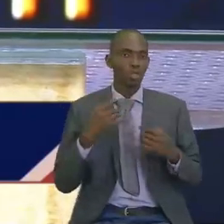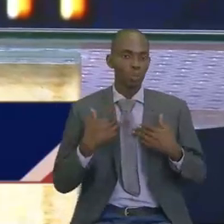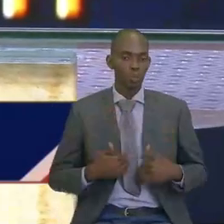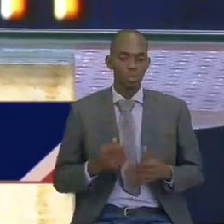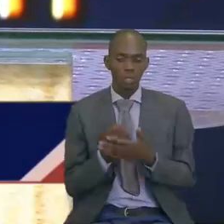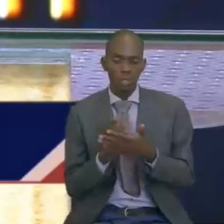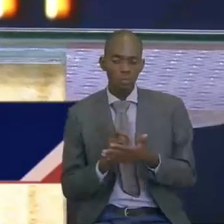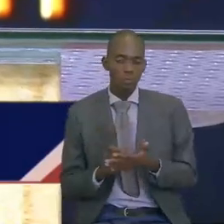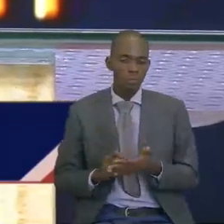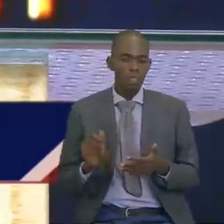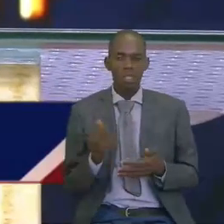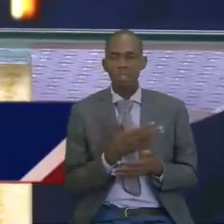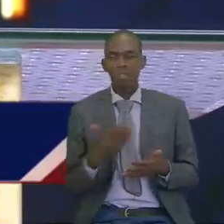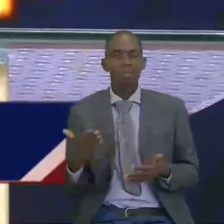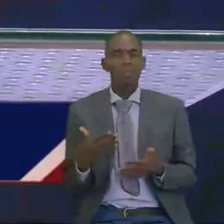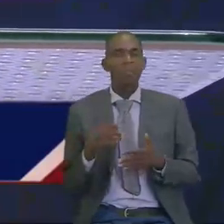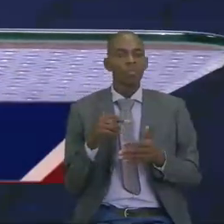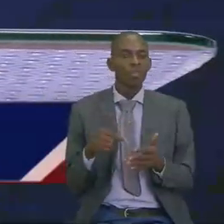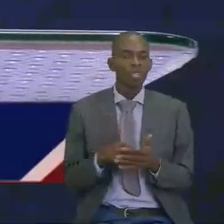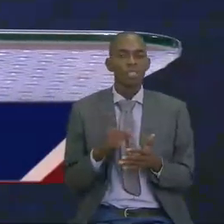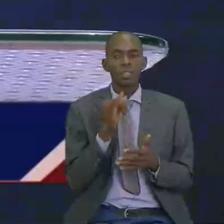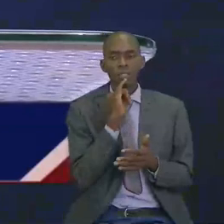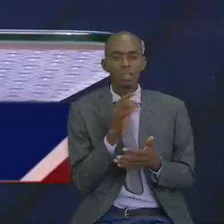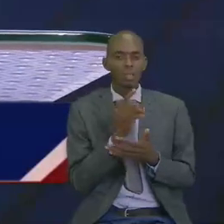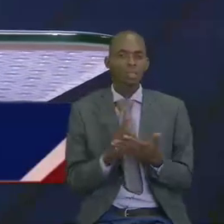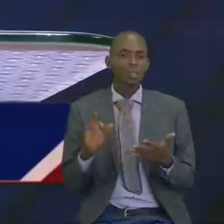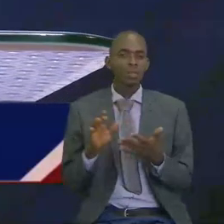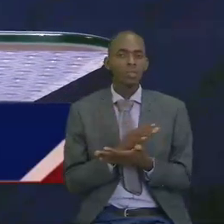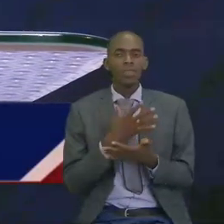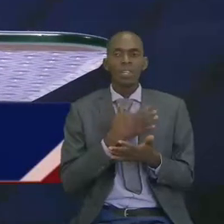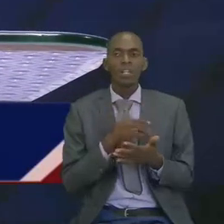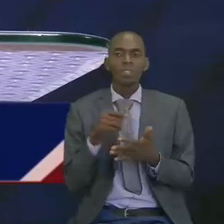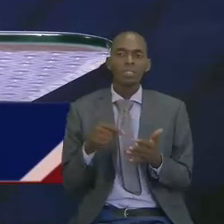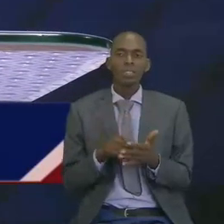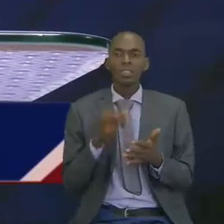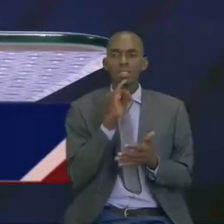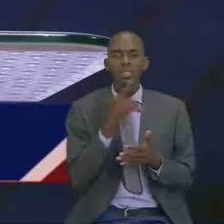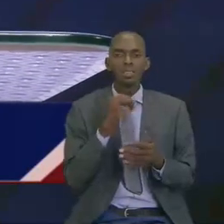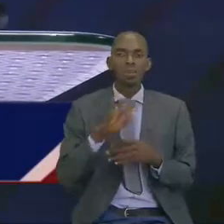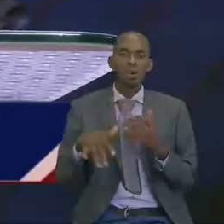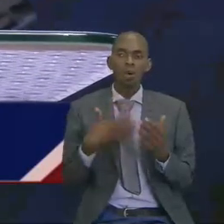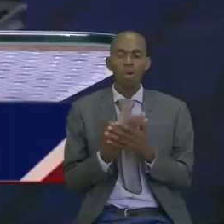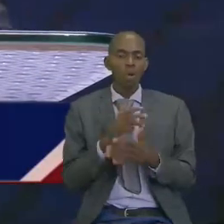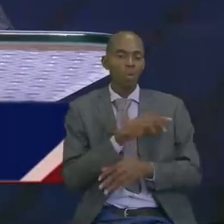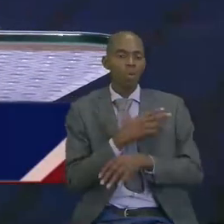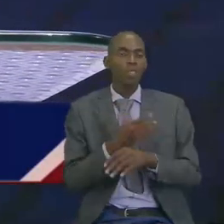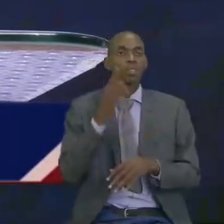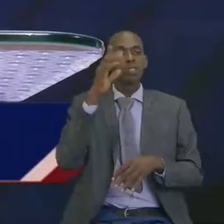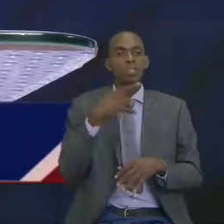vu. Ici encore, voici ce qui est divin. Voici le Dieu Tout-Puissant qui